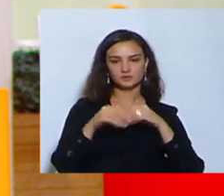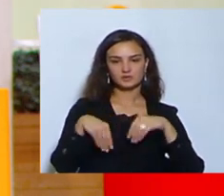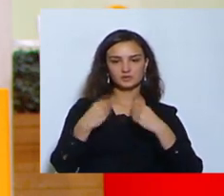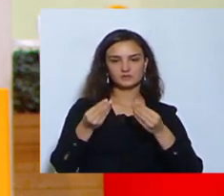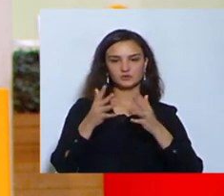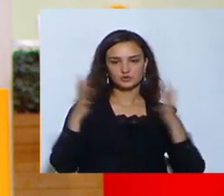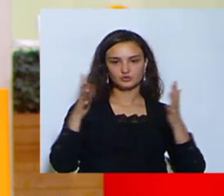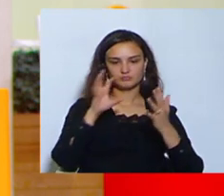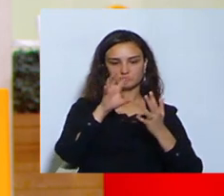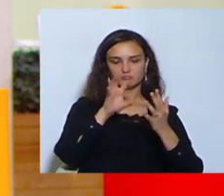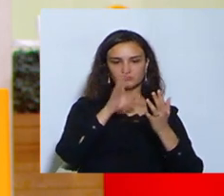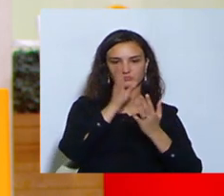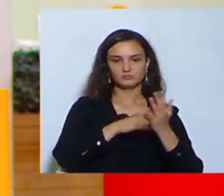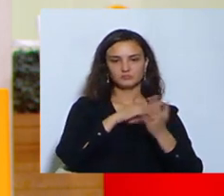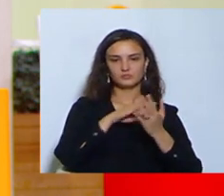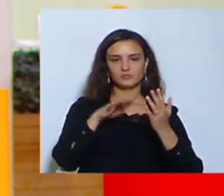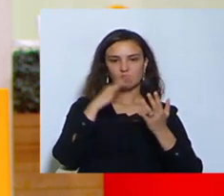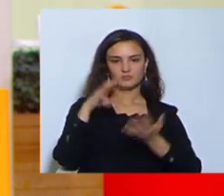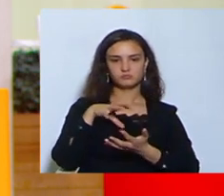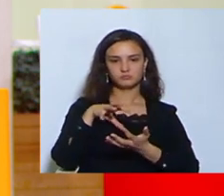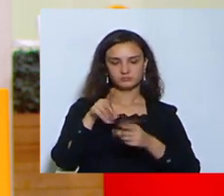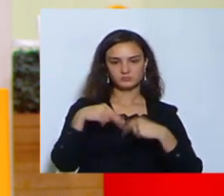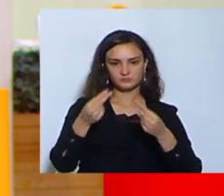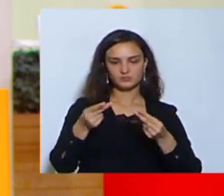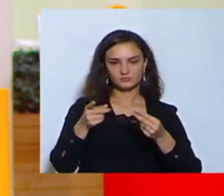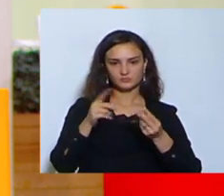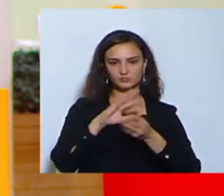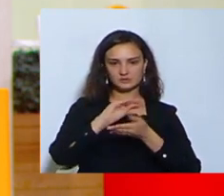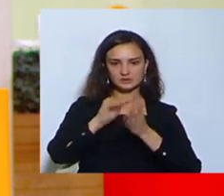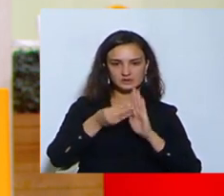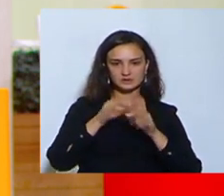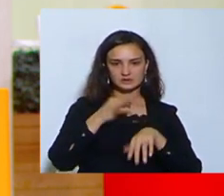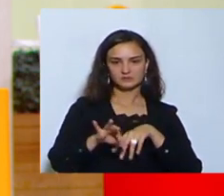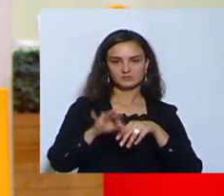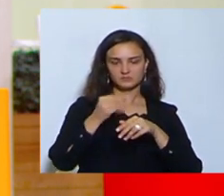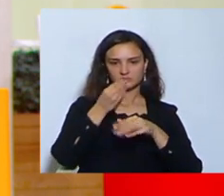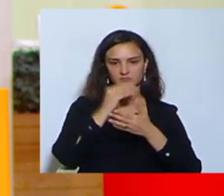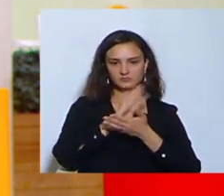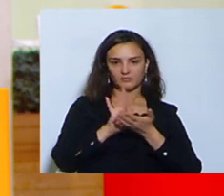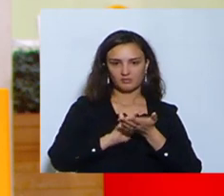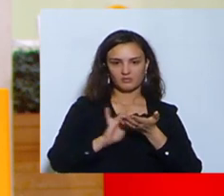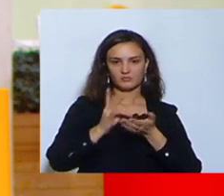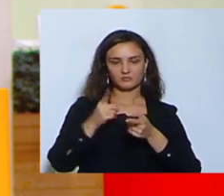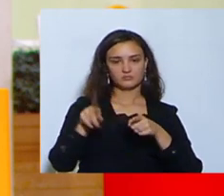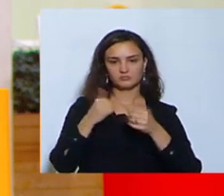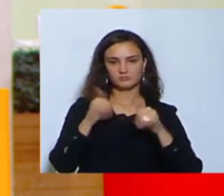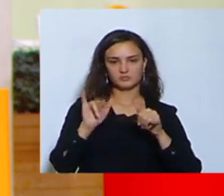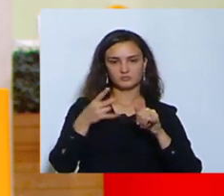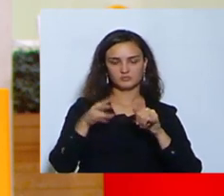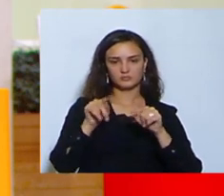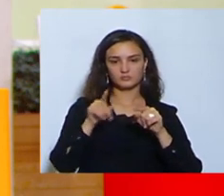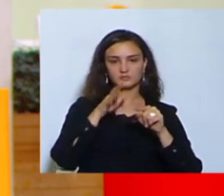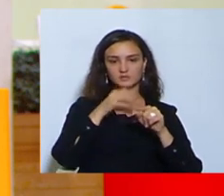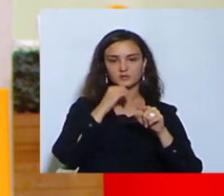აძლევთ დიდ ულუფას, მისი ასაკისათვის ადეკვატურს და აიძულებთ მოაპრიალოს ბოლომდე თეფში. მაშინ თქვენ არ უნდა გაგიკურდეს, თუ ის